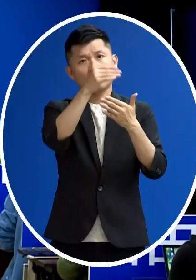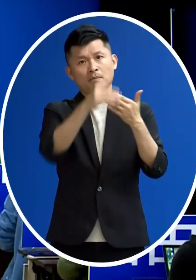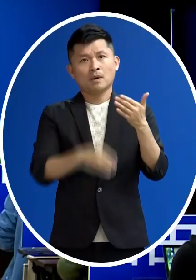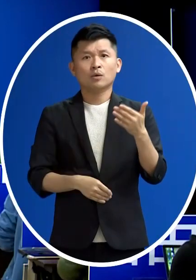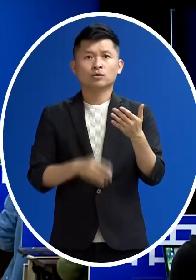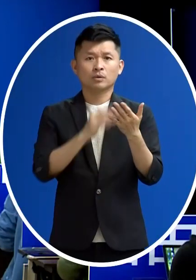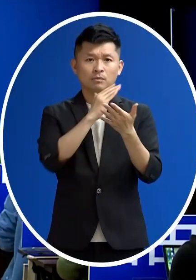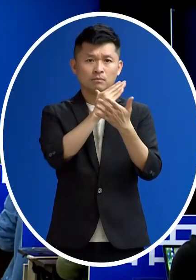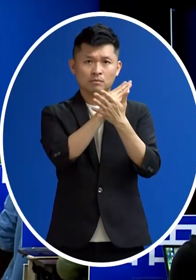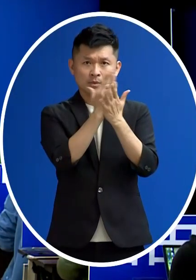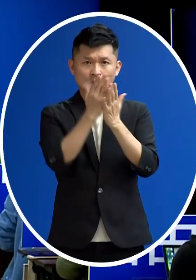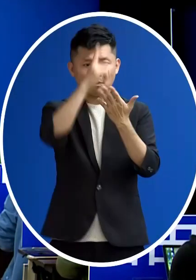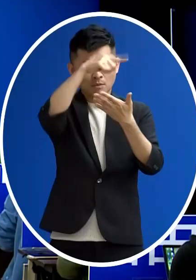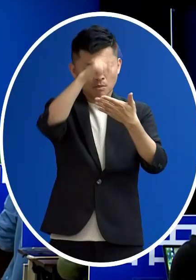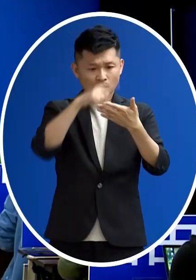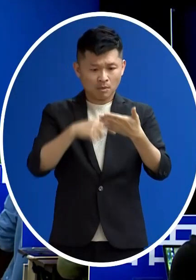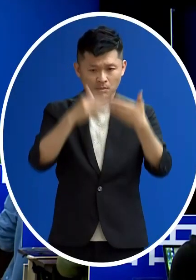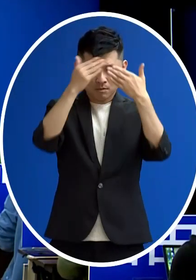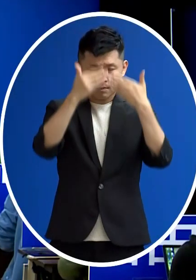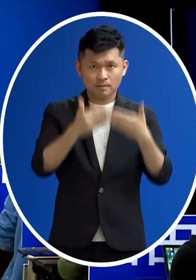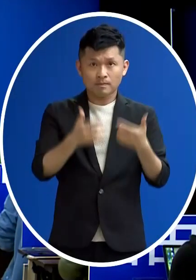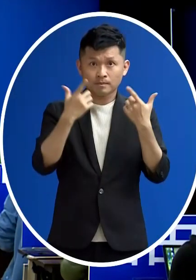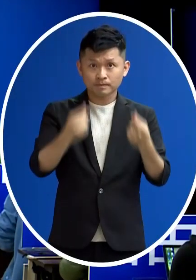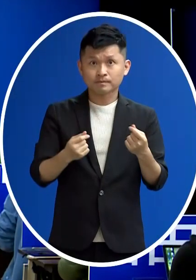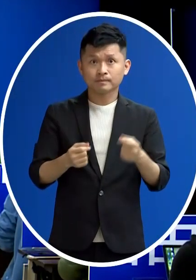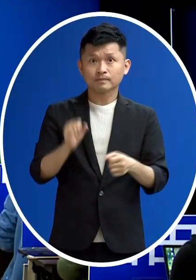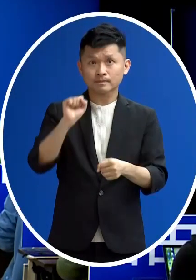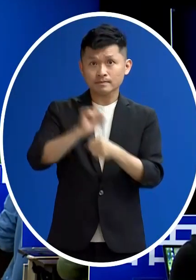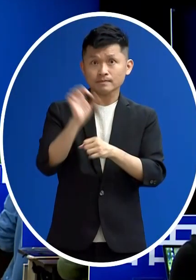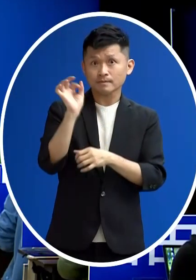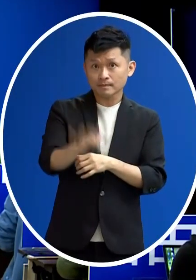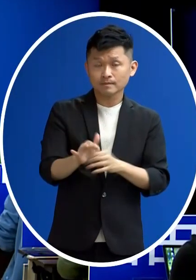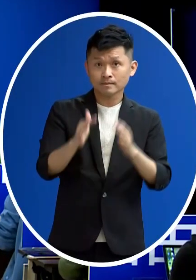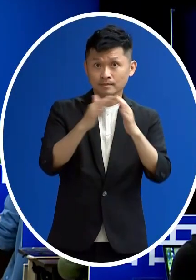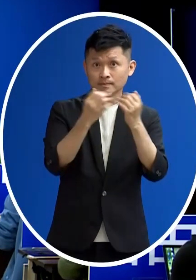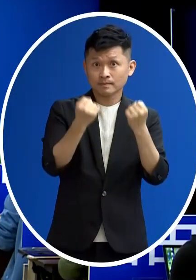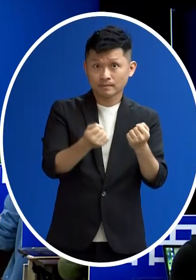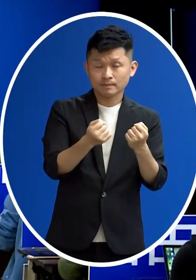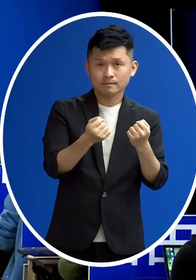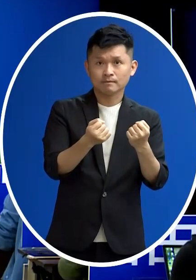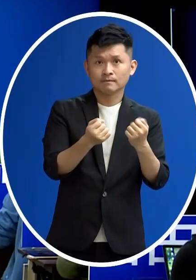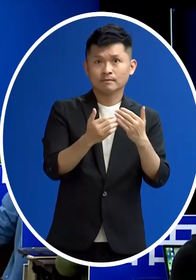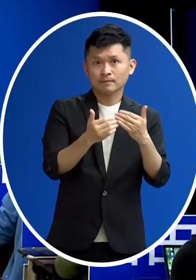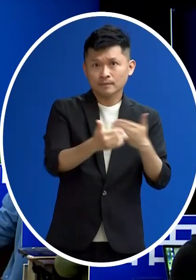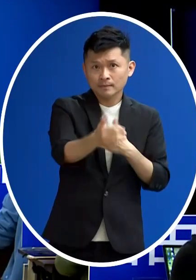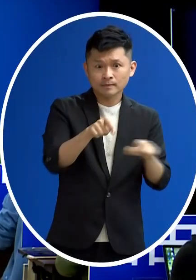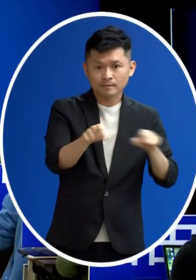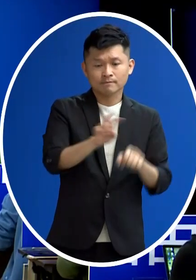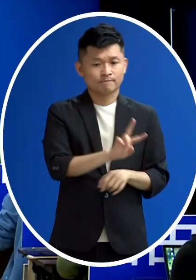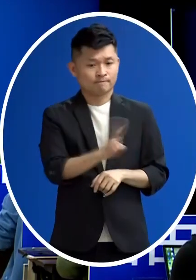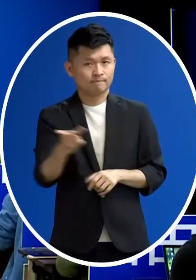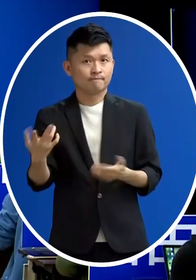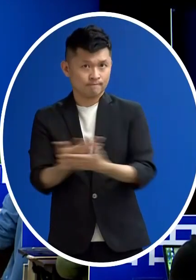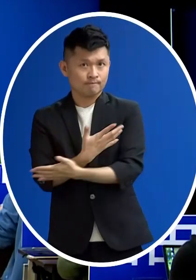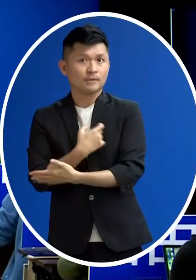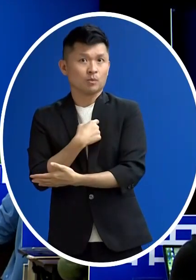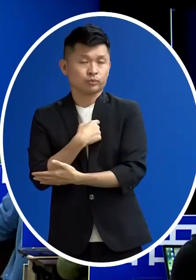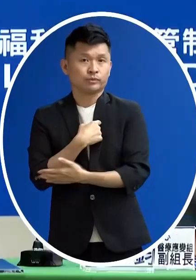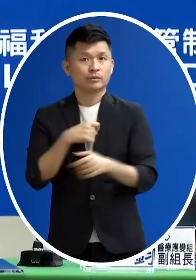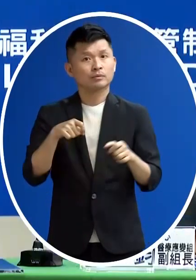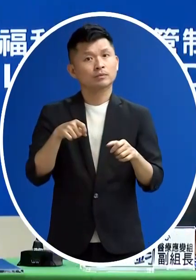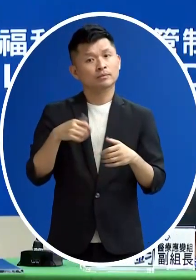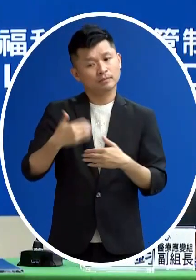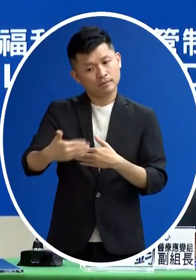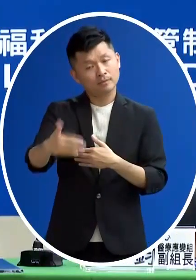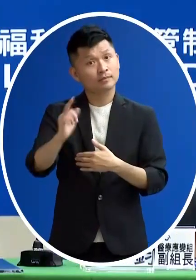达标了，那应该加速居隔转型的启动。那目前这个草案的进度如何？谢谢。 好，